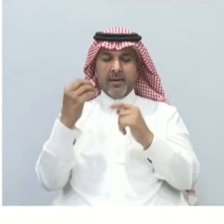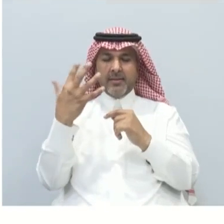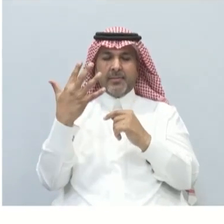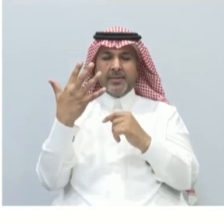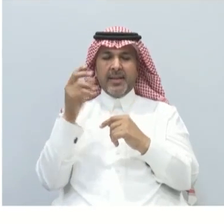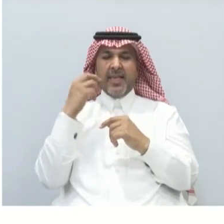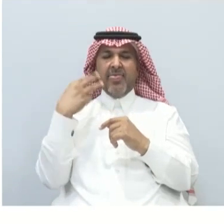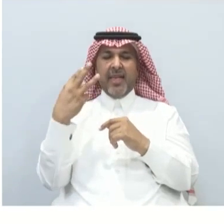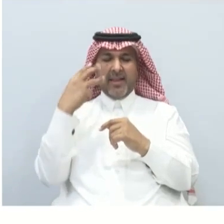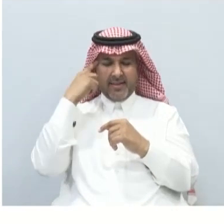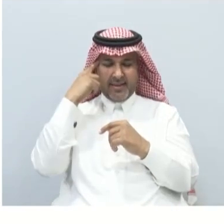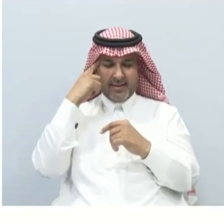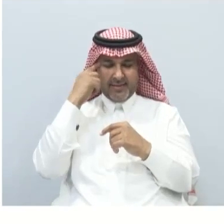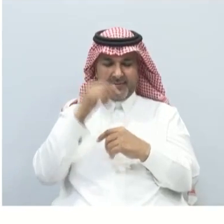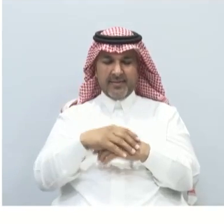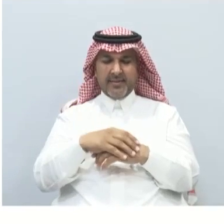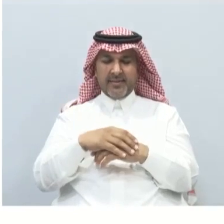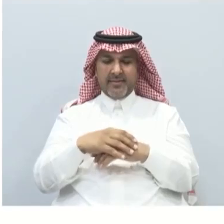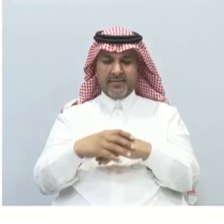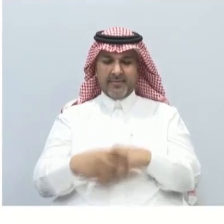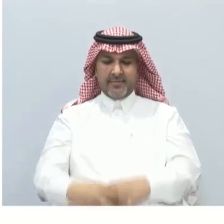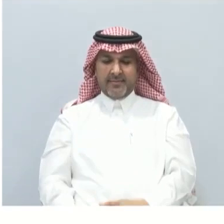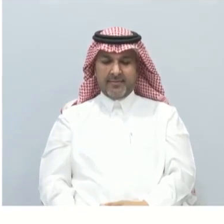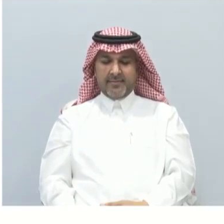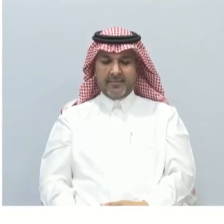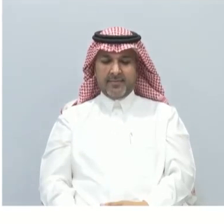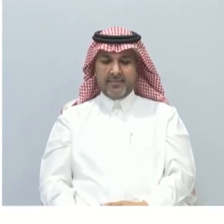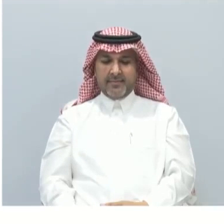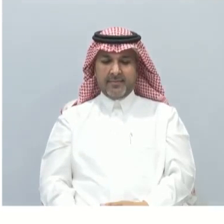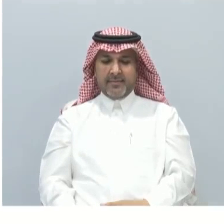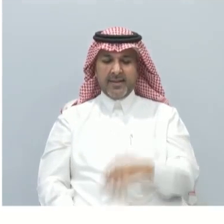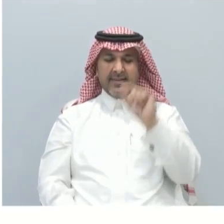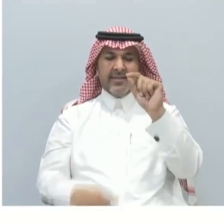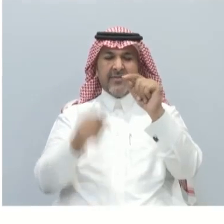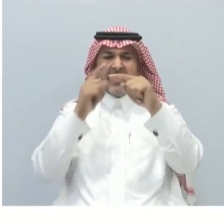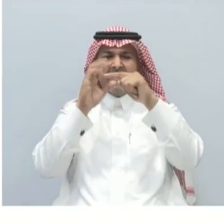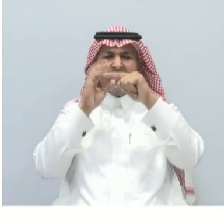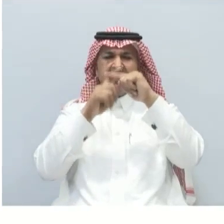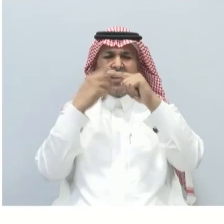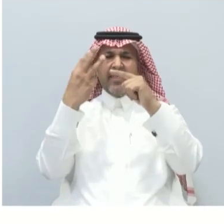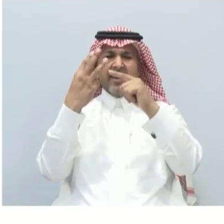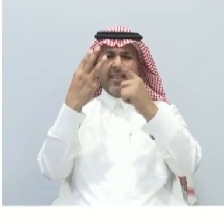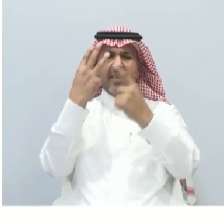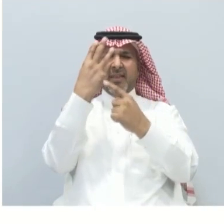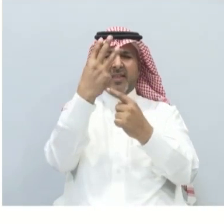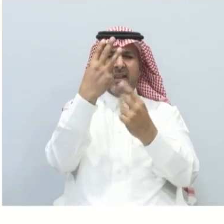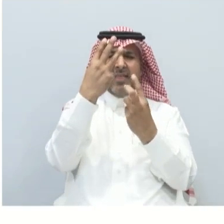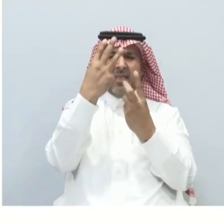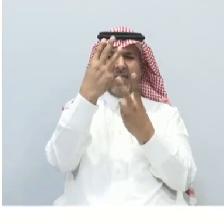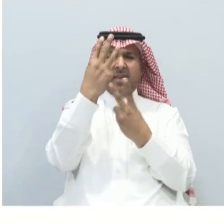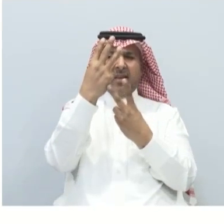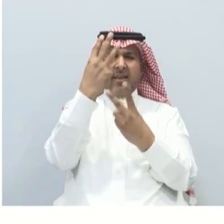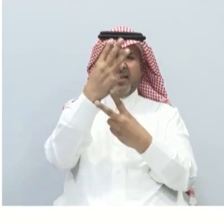عنده الثلاثه يعني بسيط ايجاد المقطع واي بهذا الشكل هل نقدر نوجد الاصفار لاحظ الداله لما